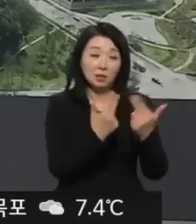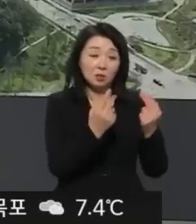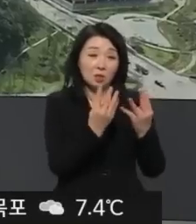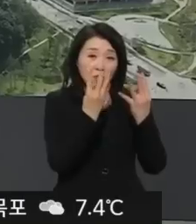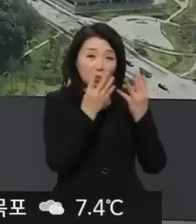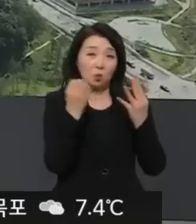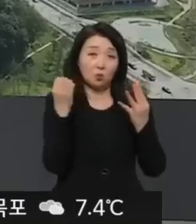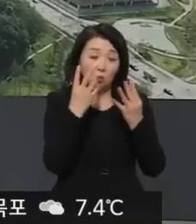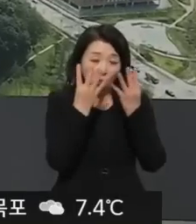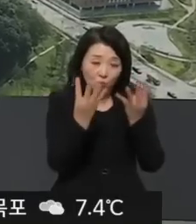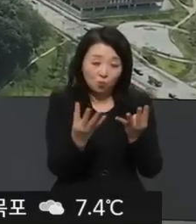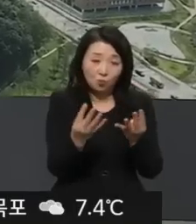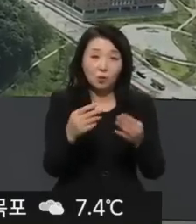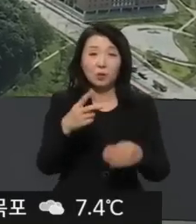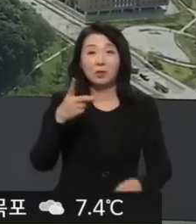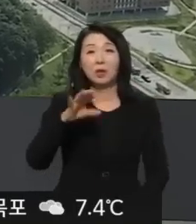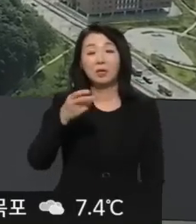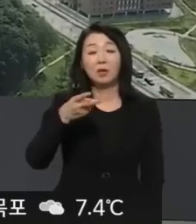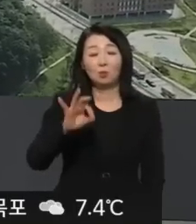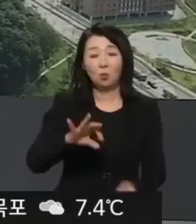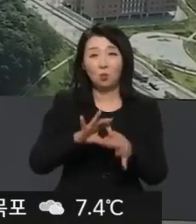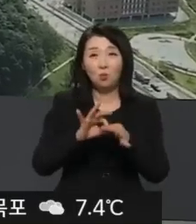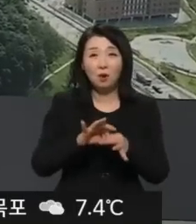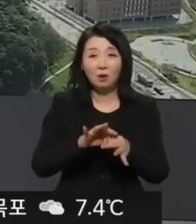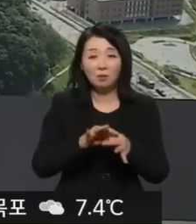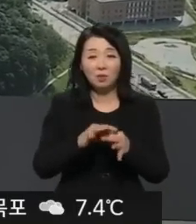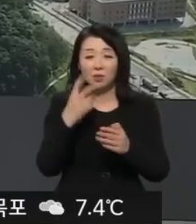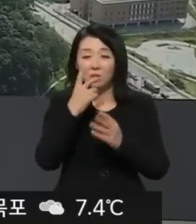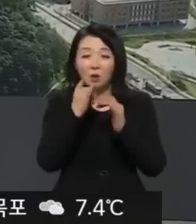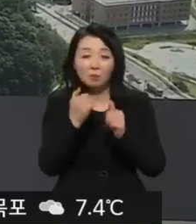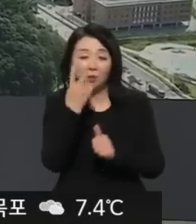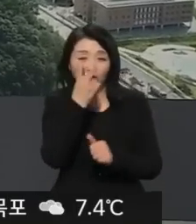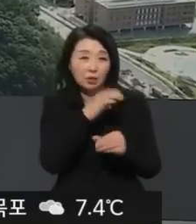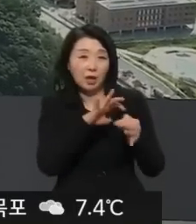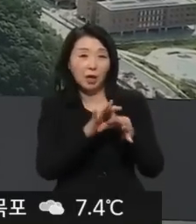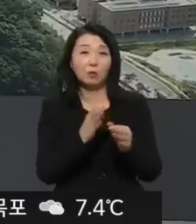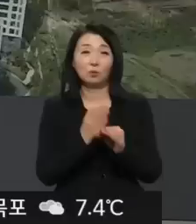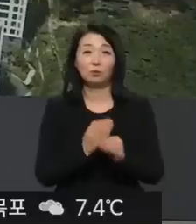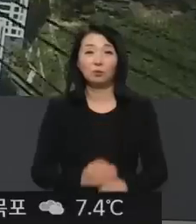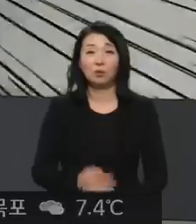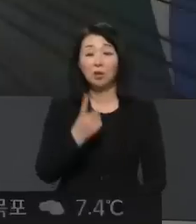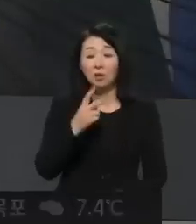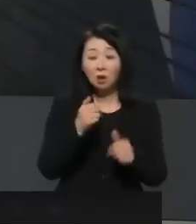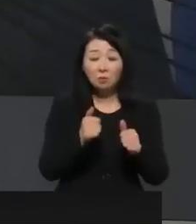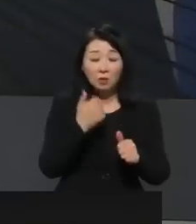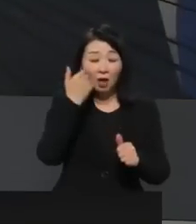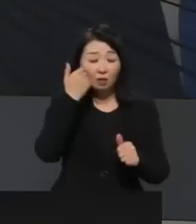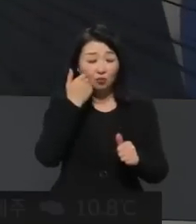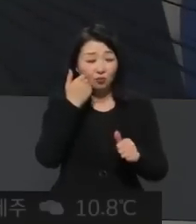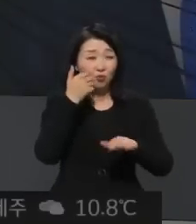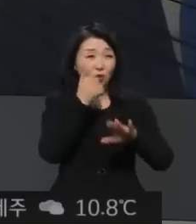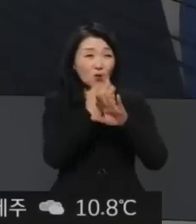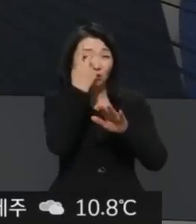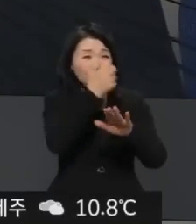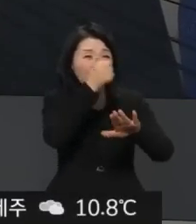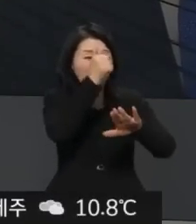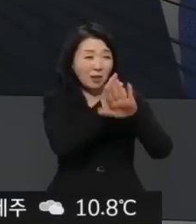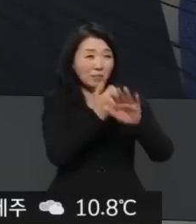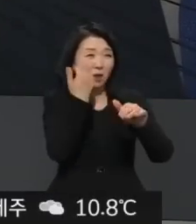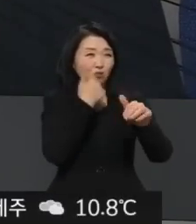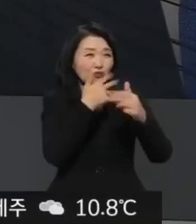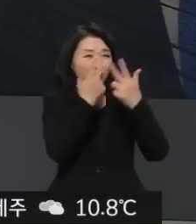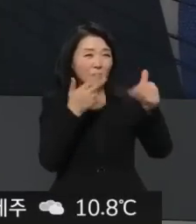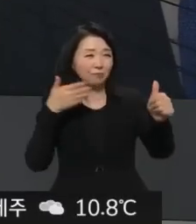이른바 대장동 일당을 대상으로 검찰 수사는 계속 진행 중입니다. 검찰의 칼끝이 이 대표를 겨누고 있는